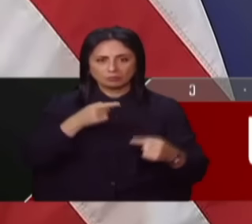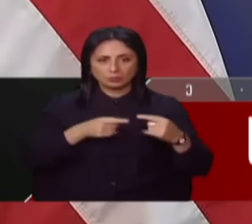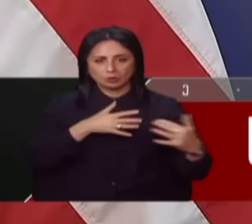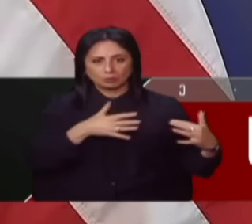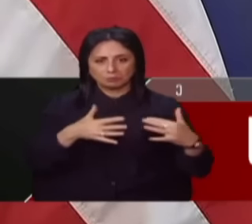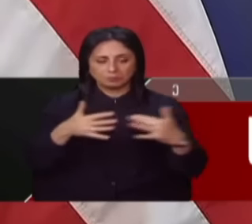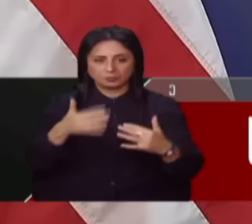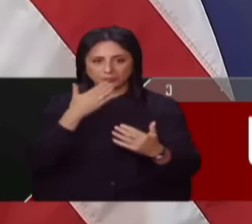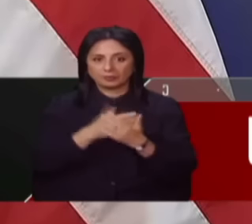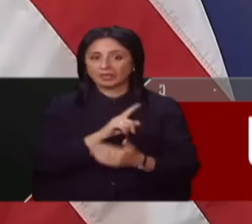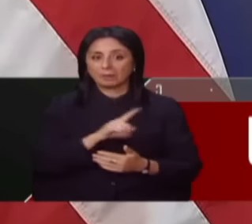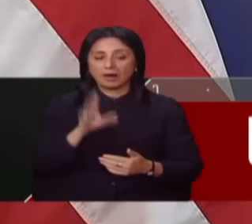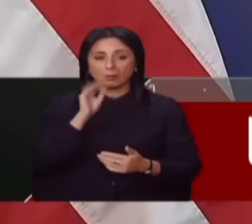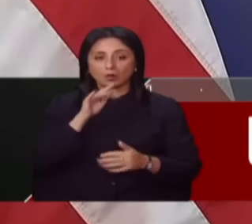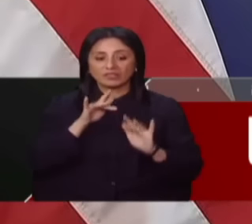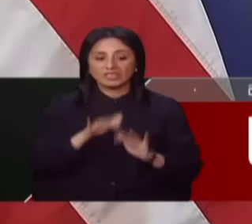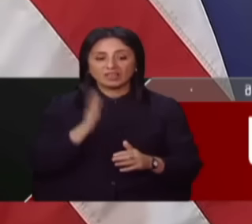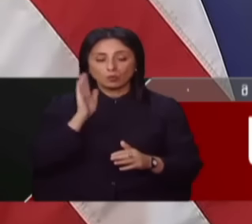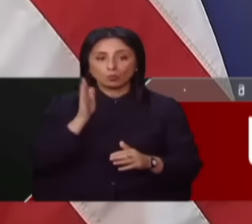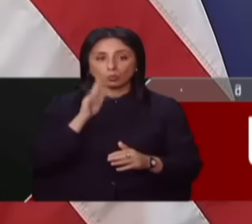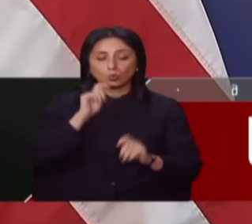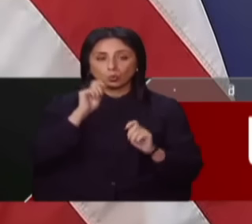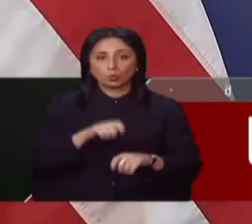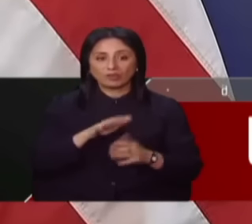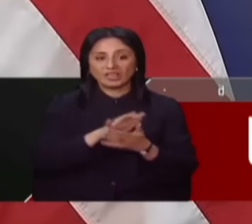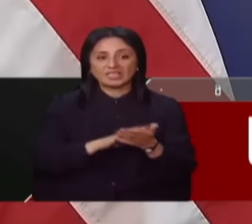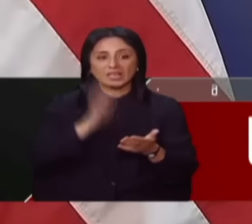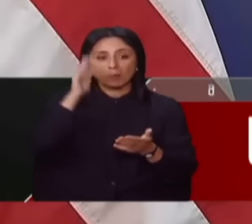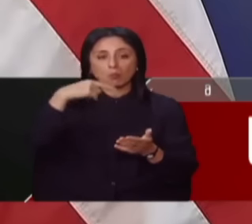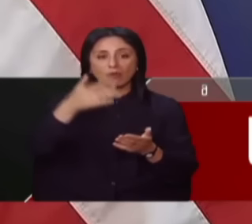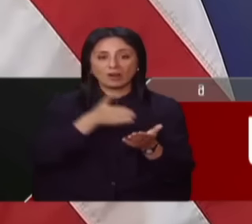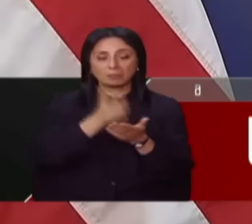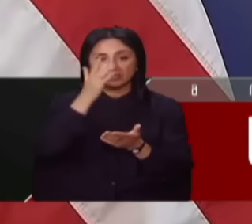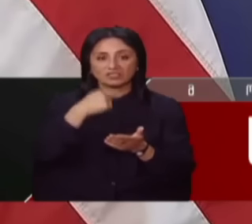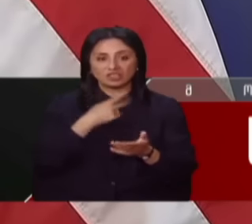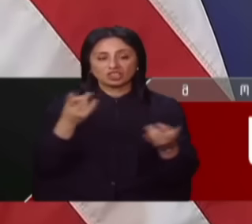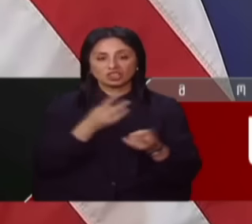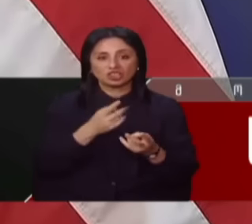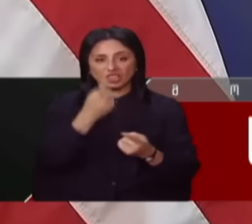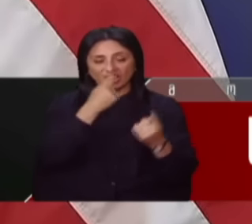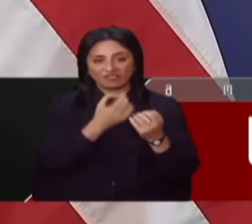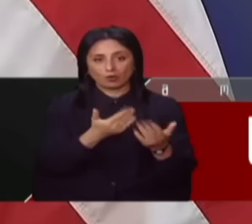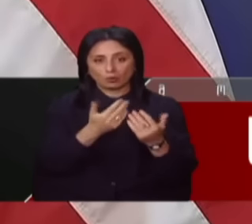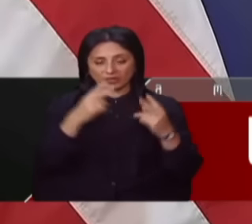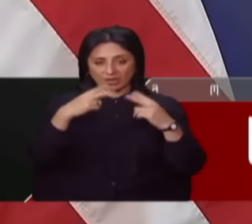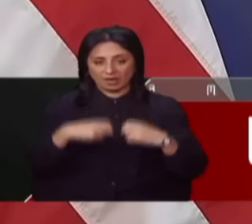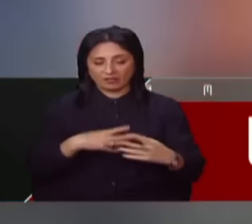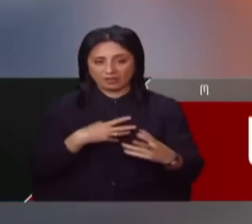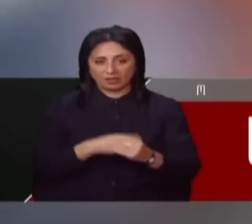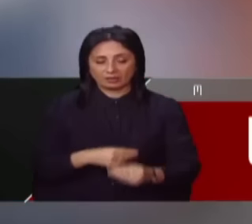უნარების დემონსტრირება, მაგრამ როდესაც საქმე მიდის უკრაინელების გრძელვადიან მიზნებამდე, ჩვენ ამას ჯერ კიდევ განვიხილავთ